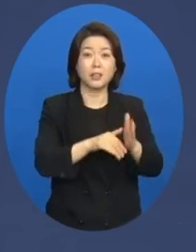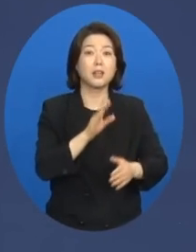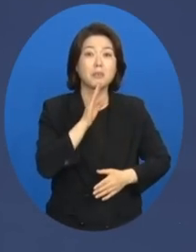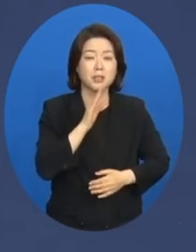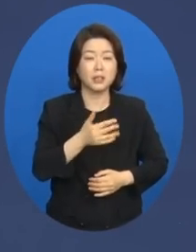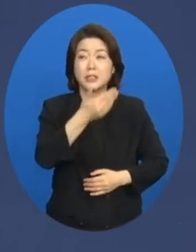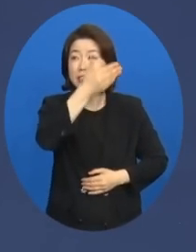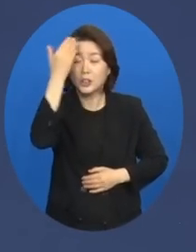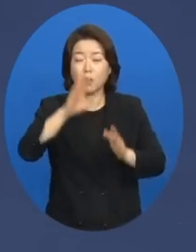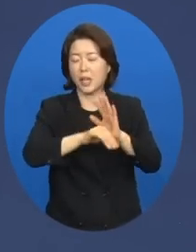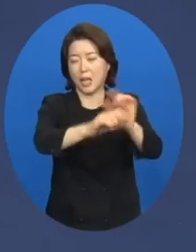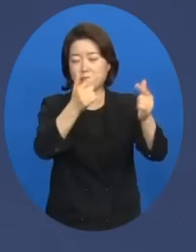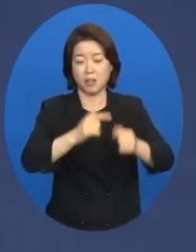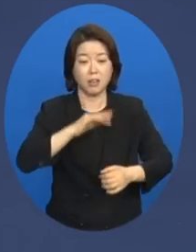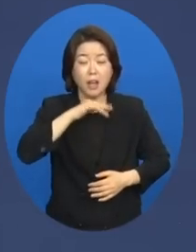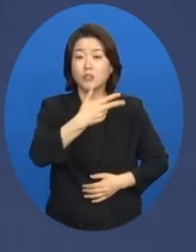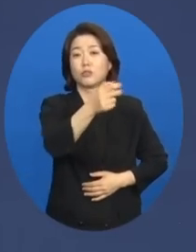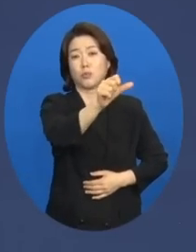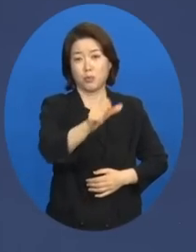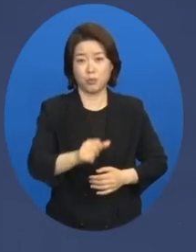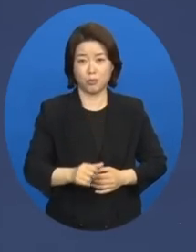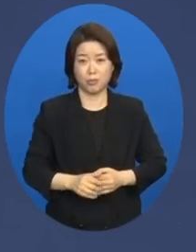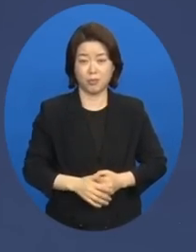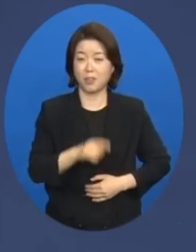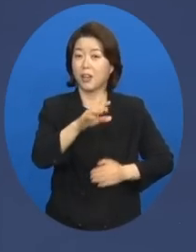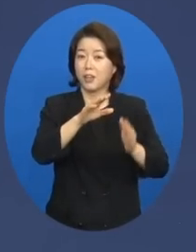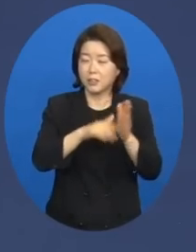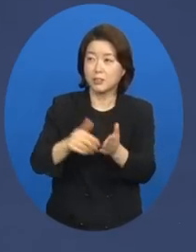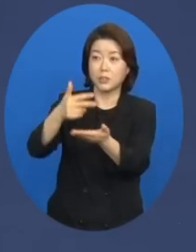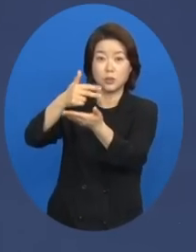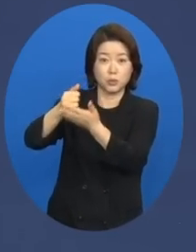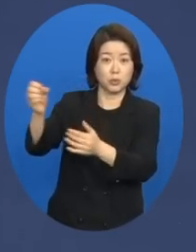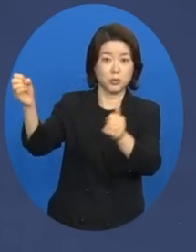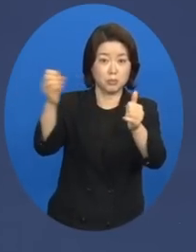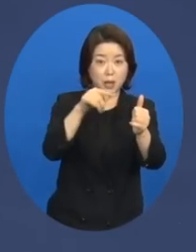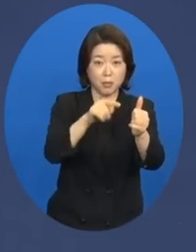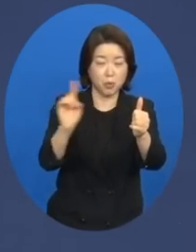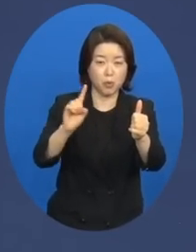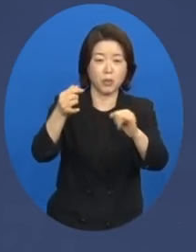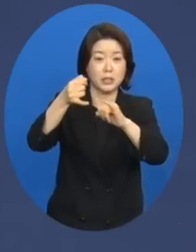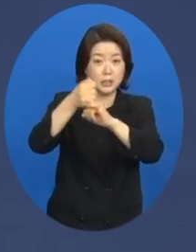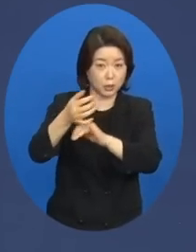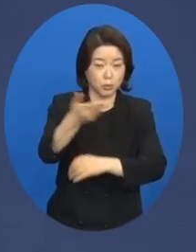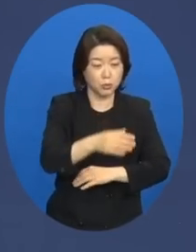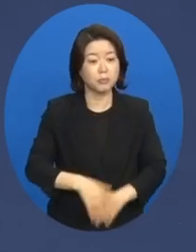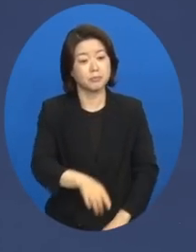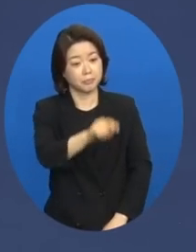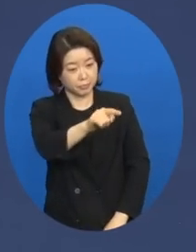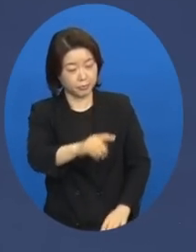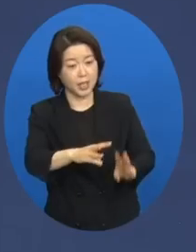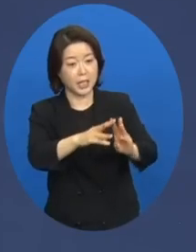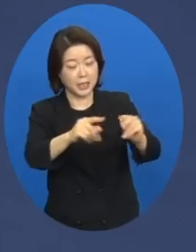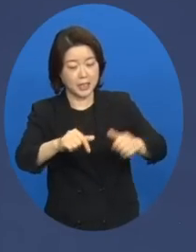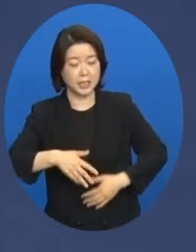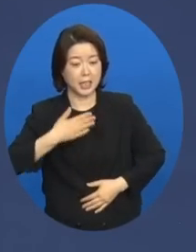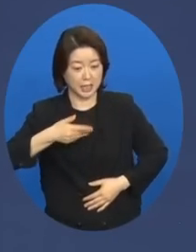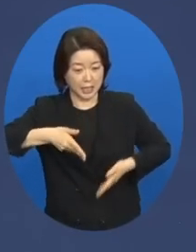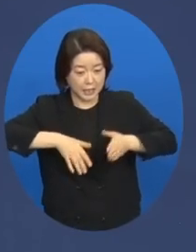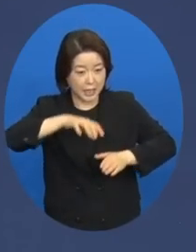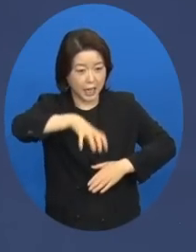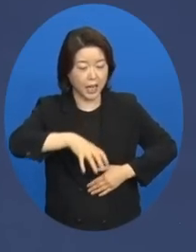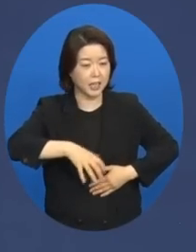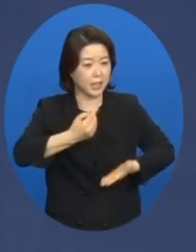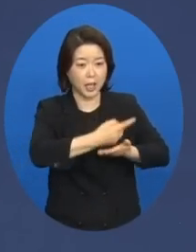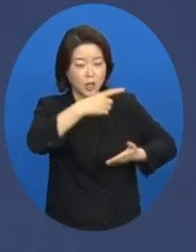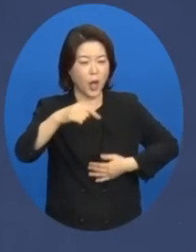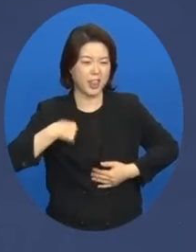아니에요. 75. 그런데 그때 주님이 약속을 하시면서 너는 너의 본토 친척 아비의 집을 떠나 내가 내게